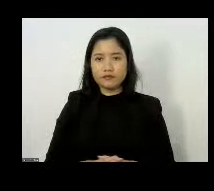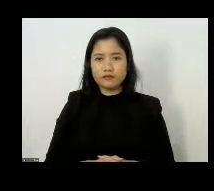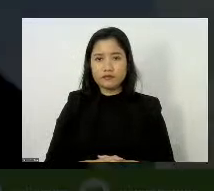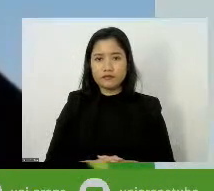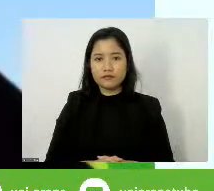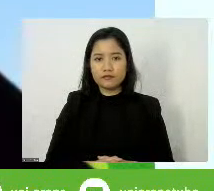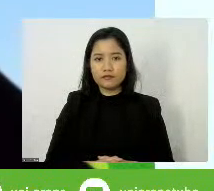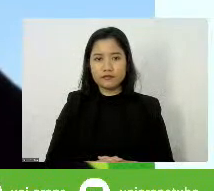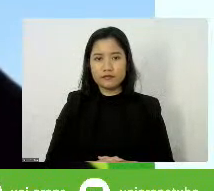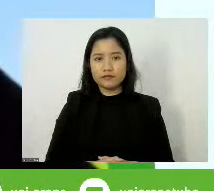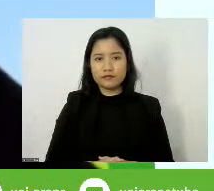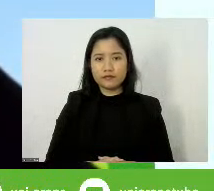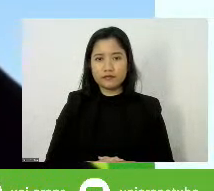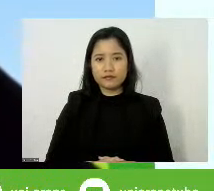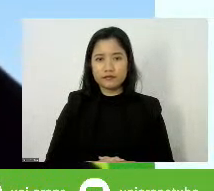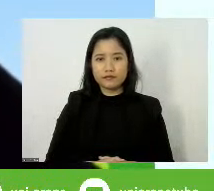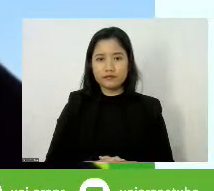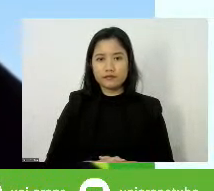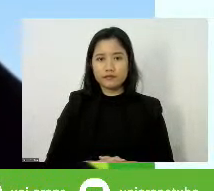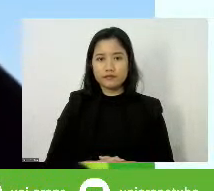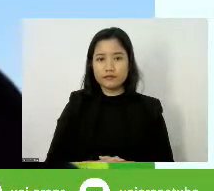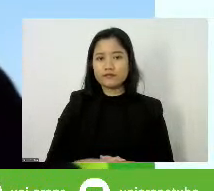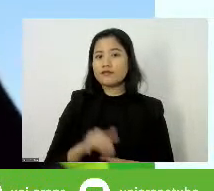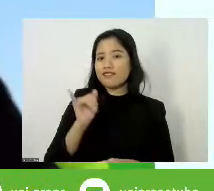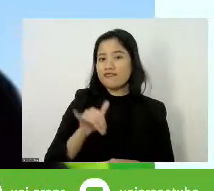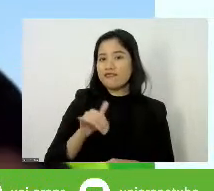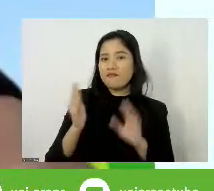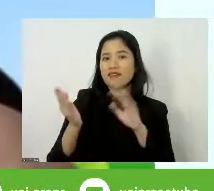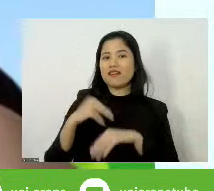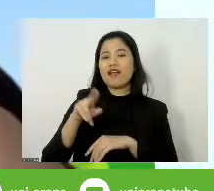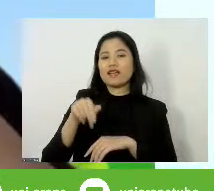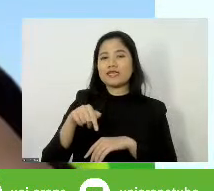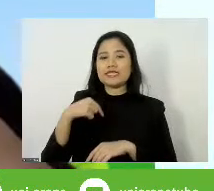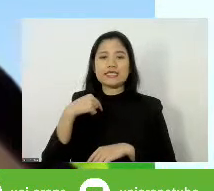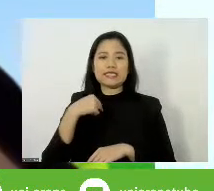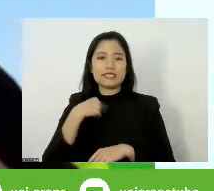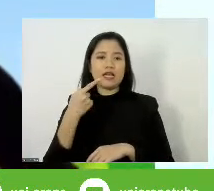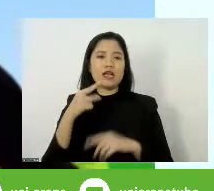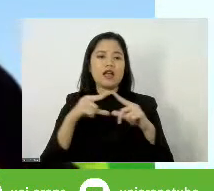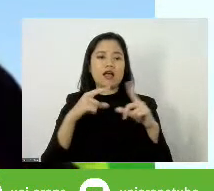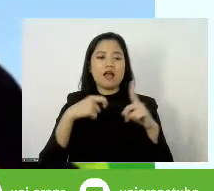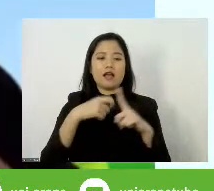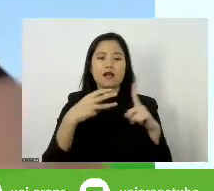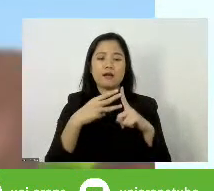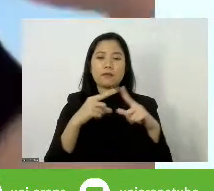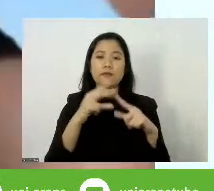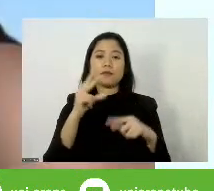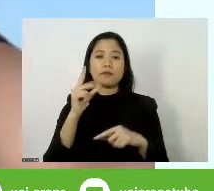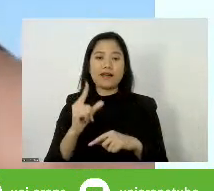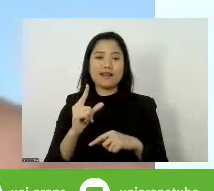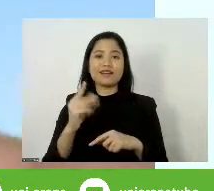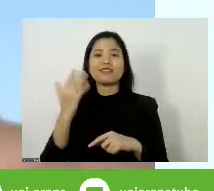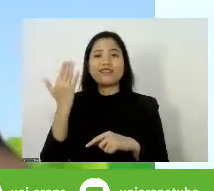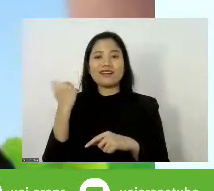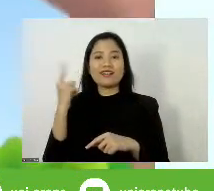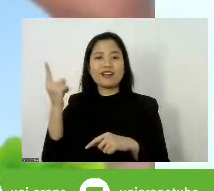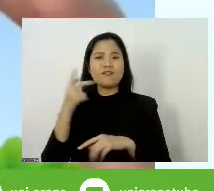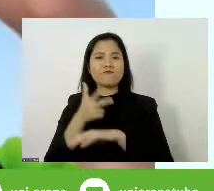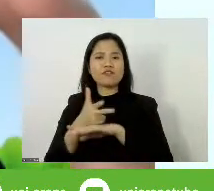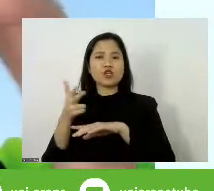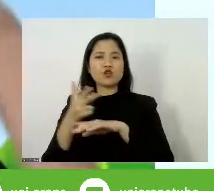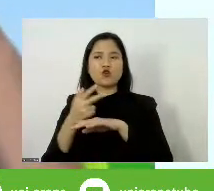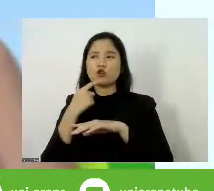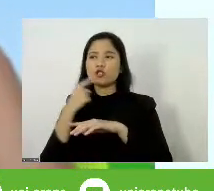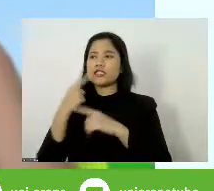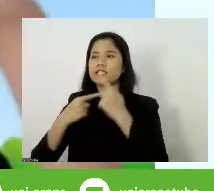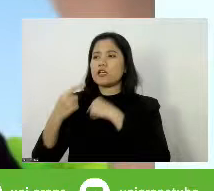Oh yes baik lagi barengan sama saya aku bayar itu dia tadi adalah satu video kisah tentang